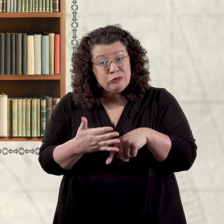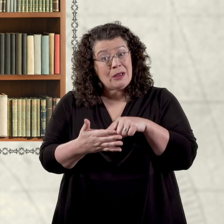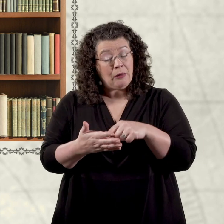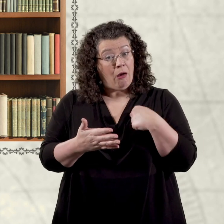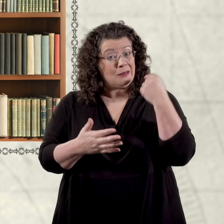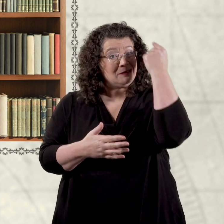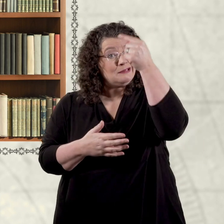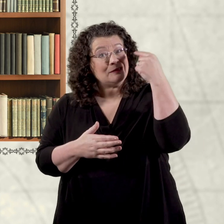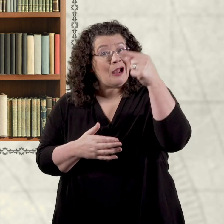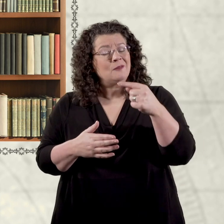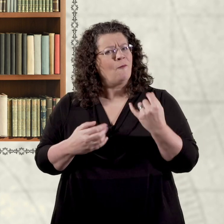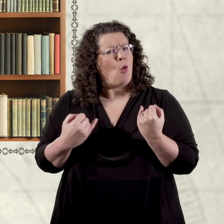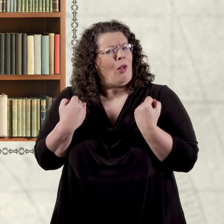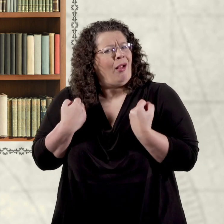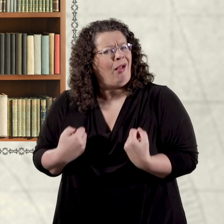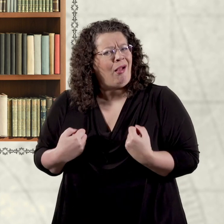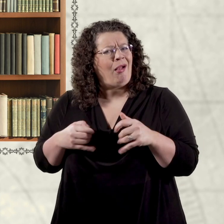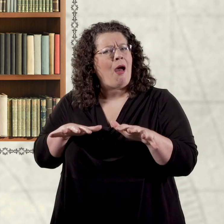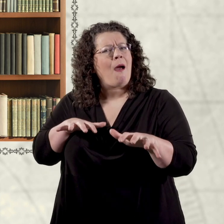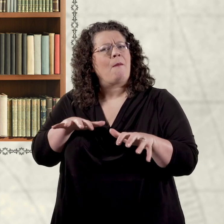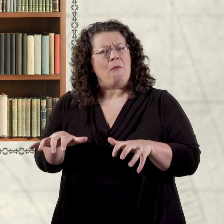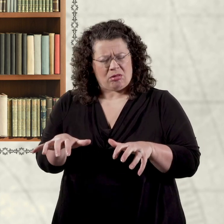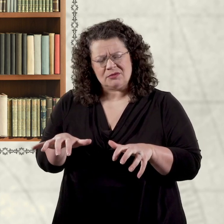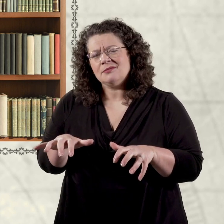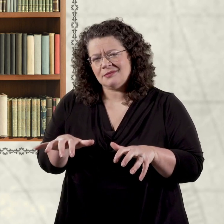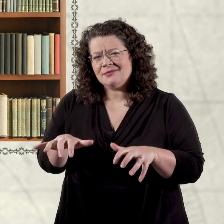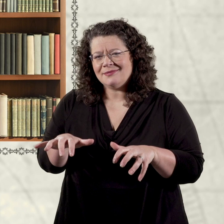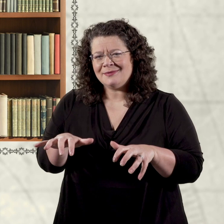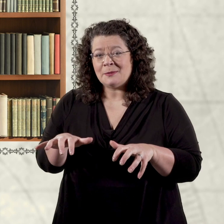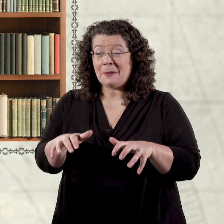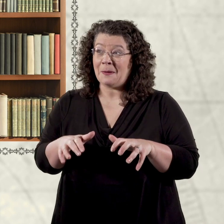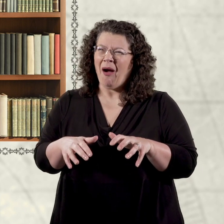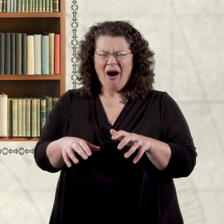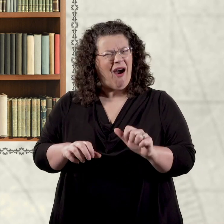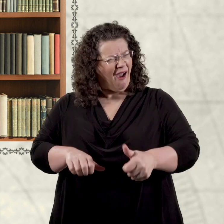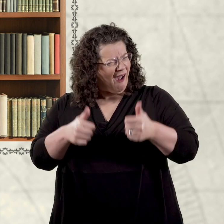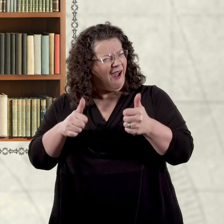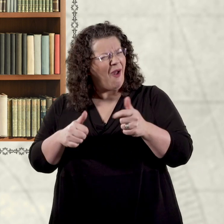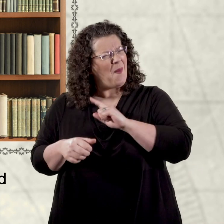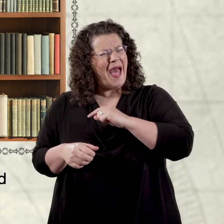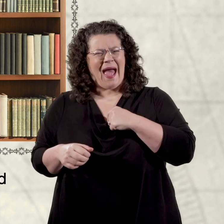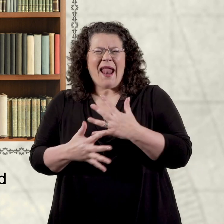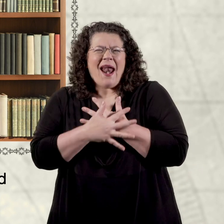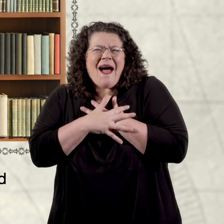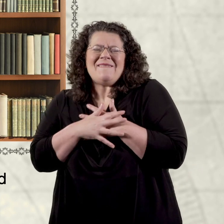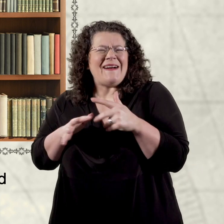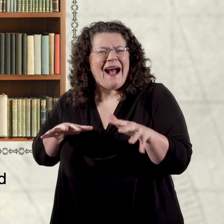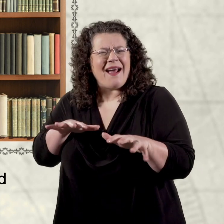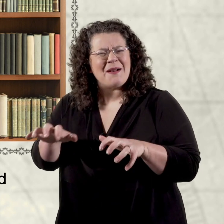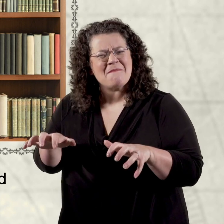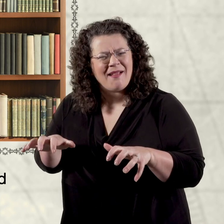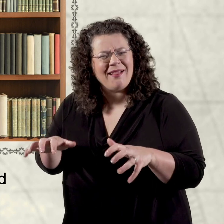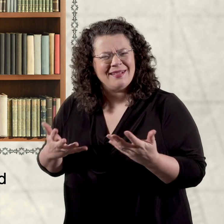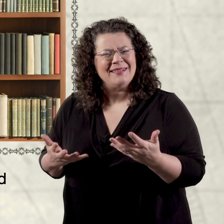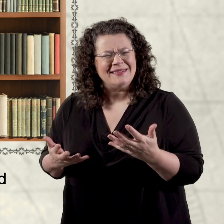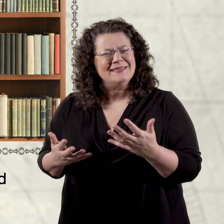Santes anifeiliaid sâl a chlwyfedig Cymru hefyd. Wel, dwi yn caru anifeiliaid. A mi oedden nhw yn dieddol o